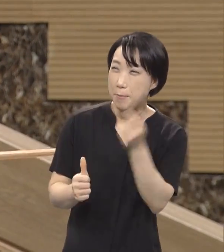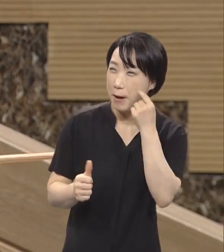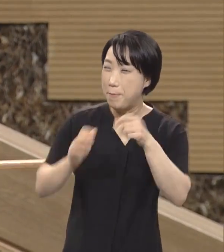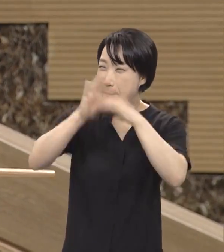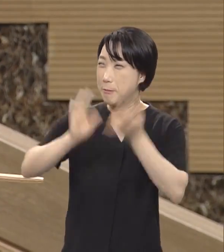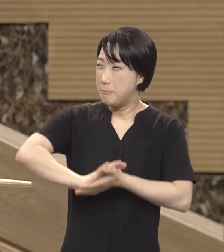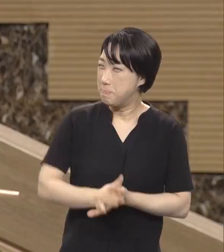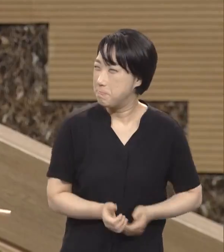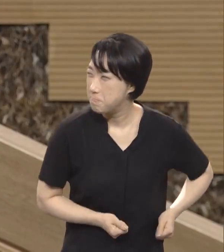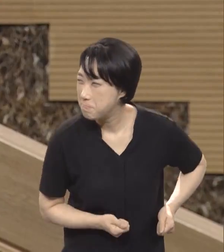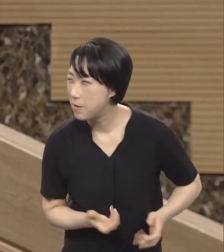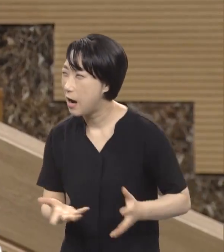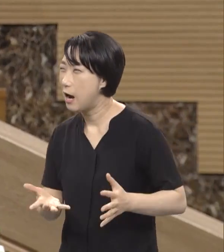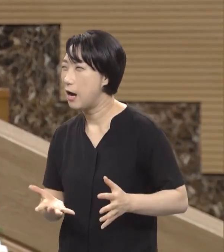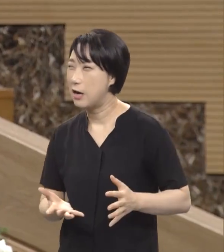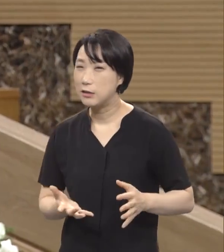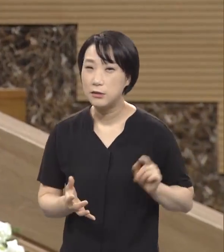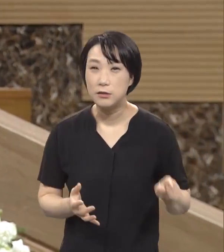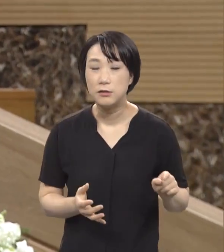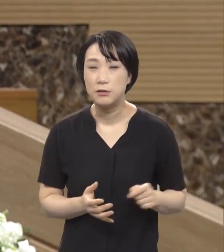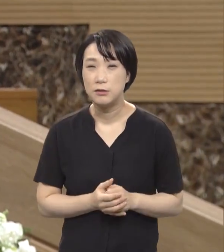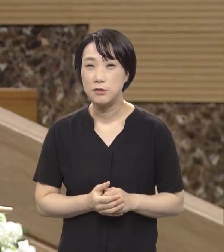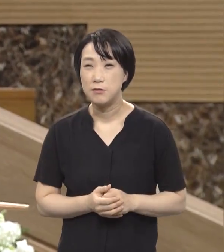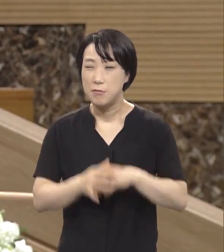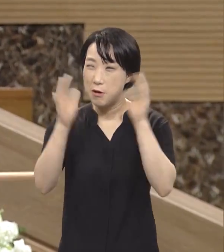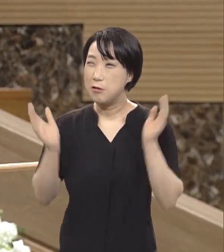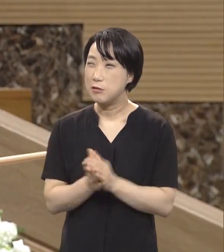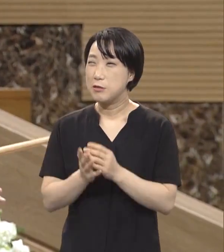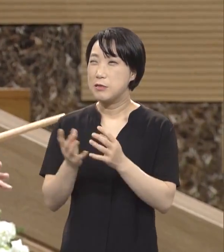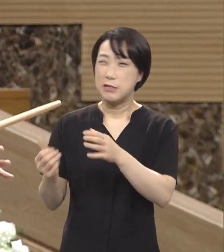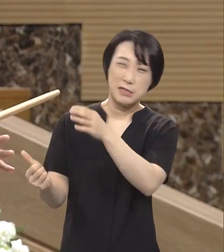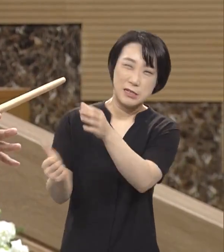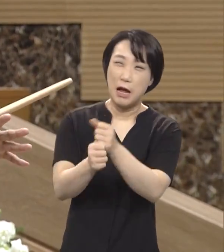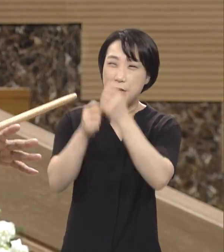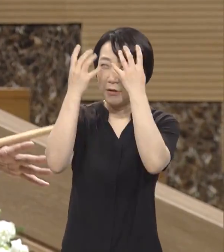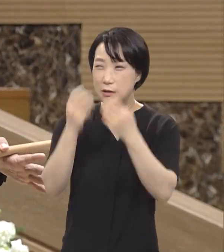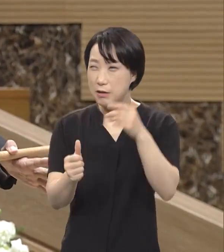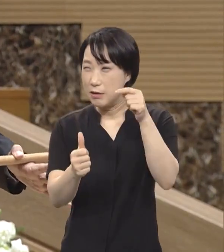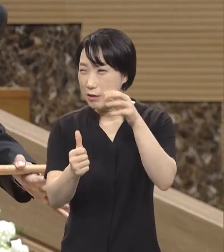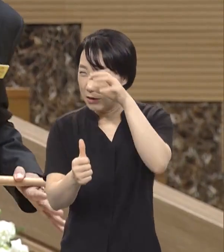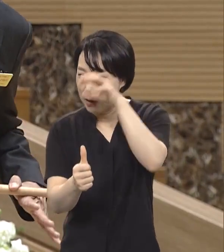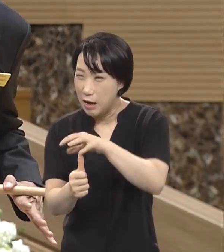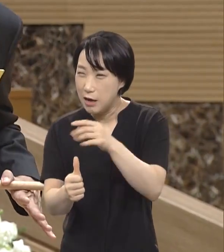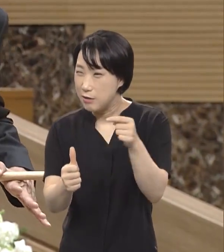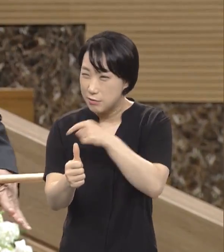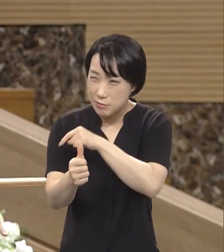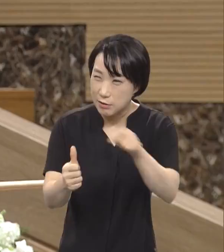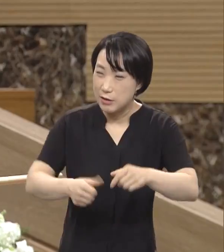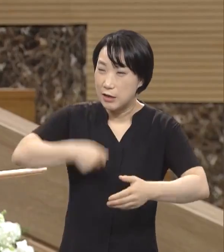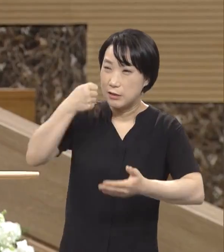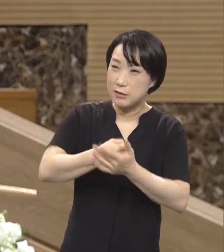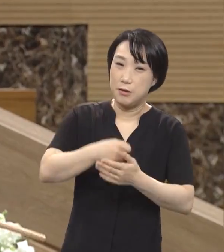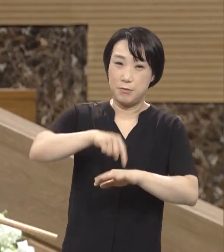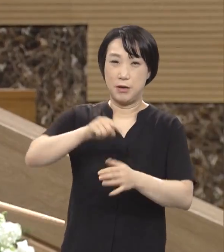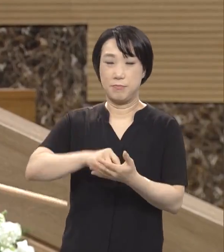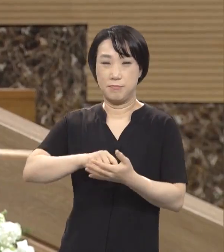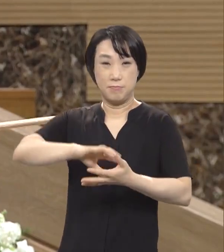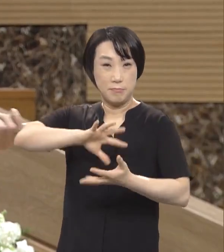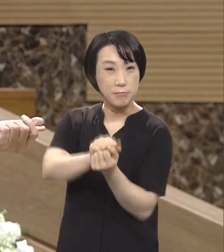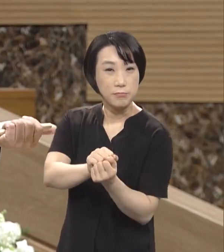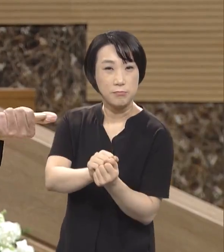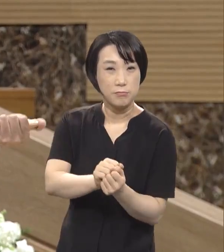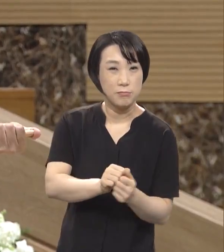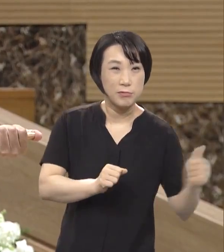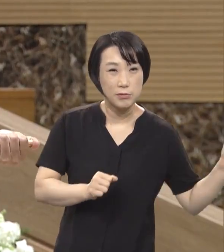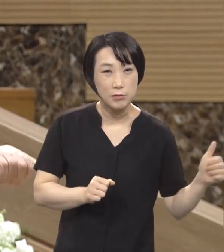그냥 모조리다. 그냥 가두고 옥에 가두고 죽일 수 있으면 죽일 것이다. 막 작정으로 갑니다. 막